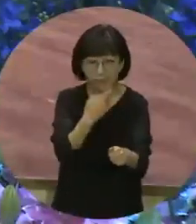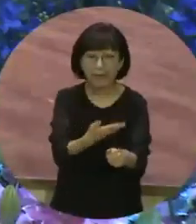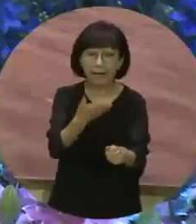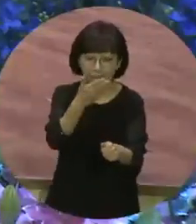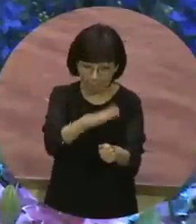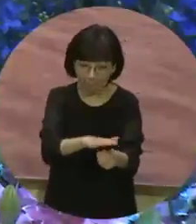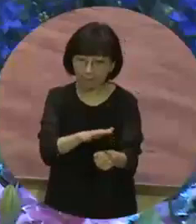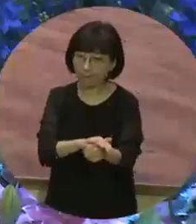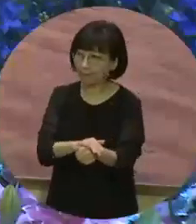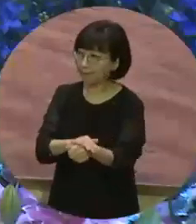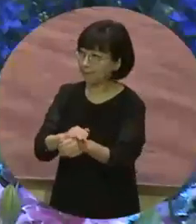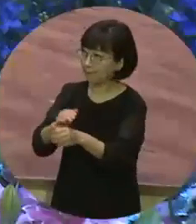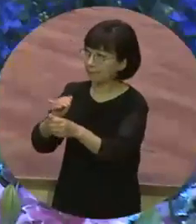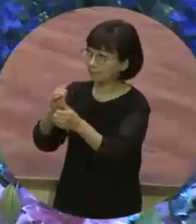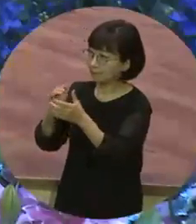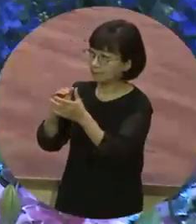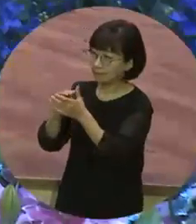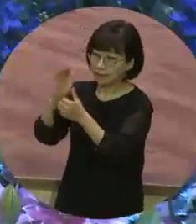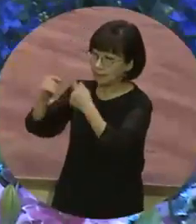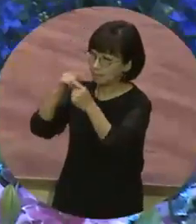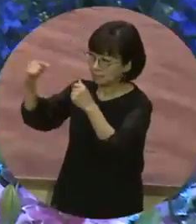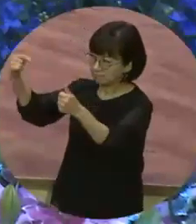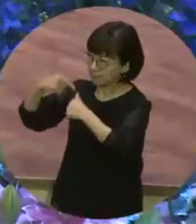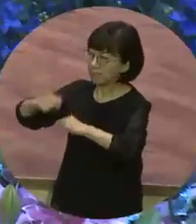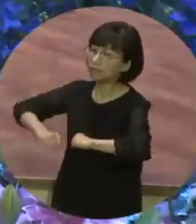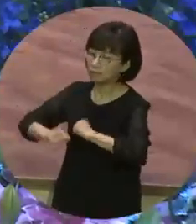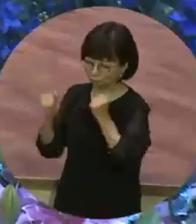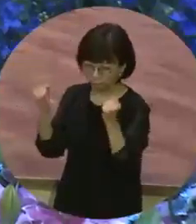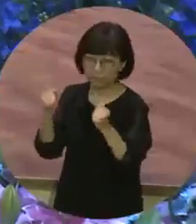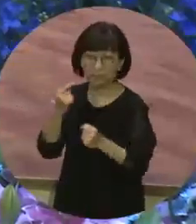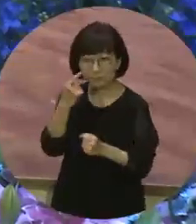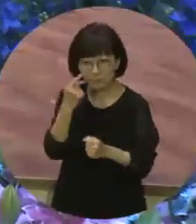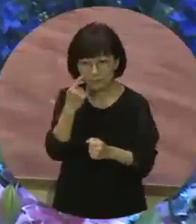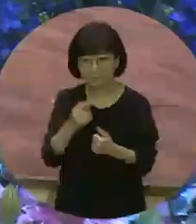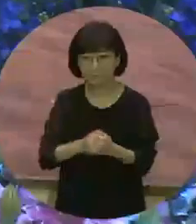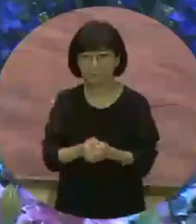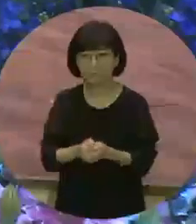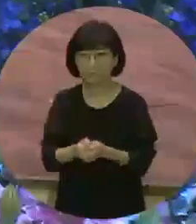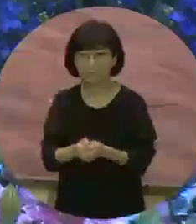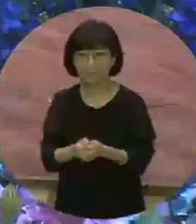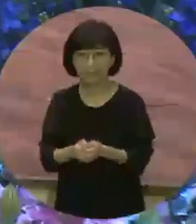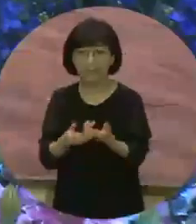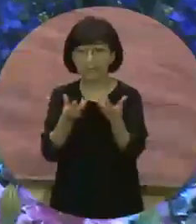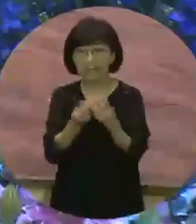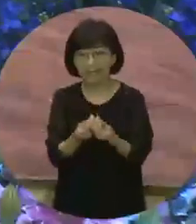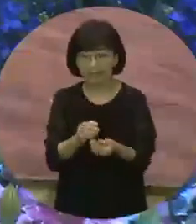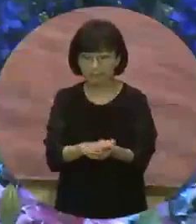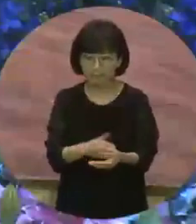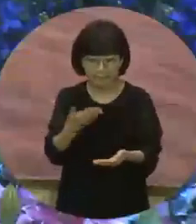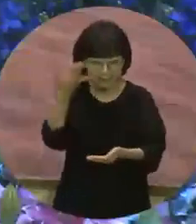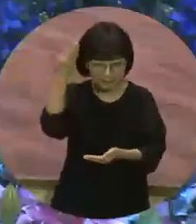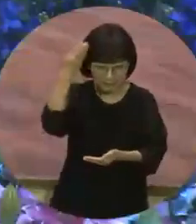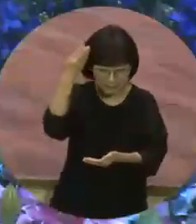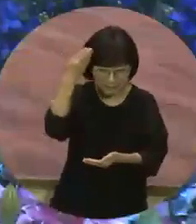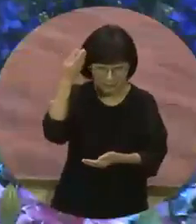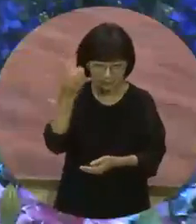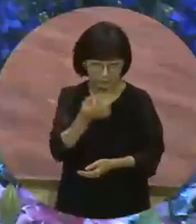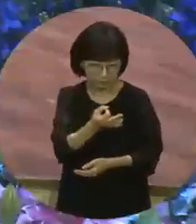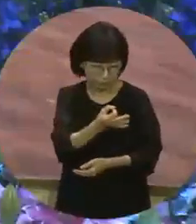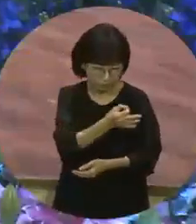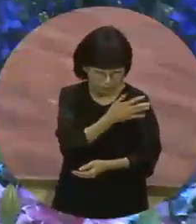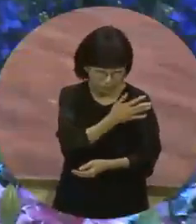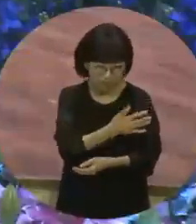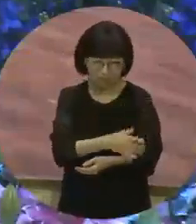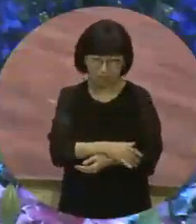나는 그런 걸 좋아해요. 왜냐? 뭐 이렇게 뭐 갖춘 게 있으면 뭐 저 사람 몰래 뭐 잘 좋은 집안에